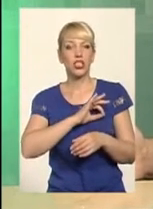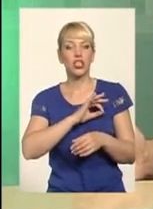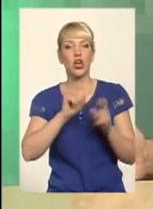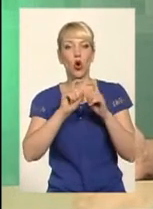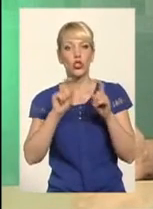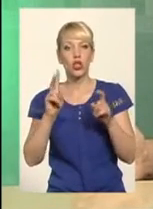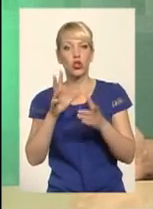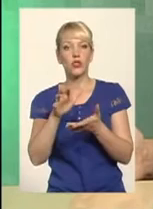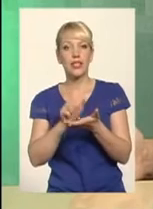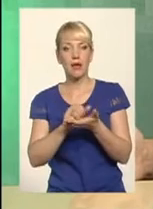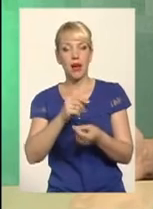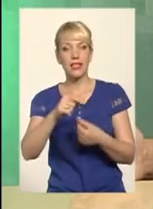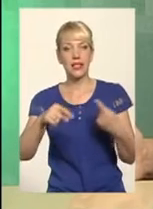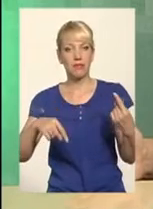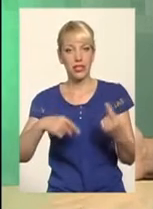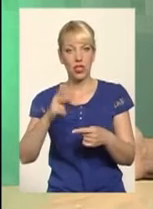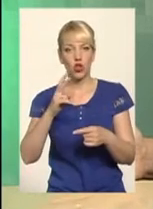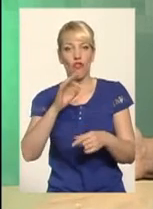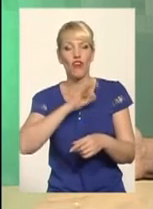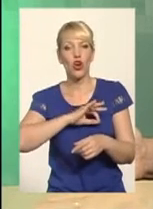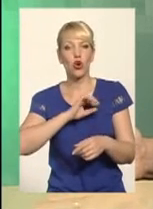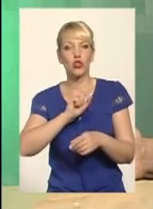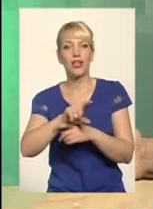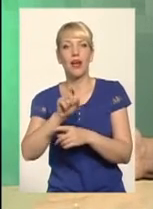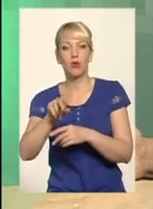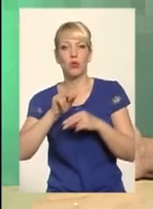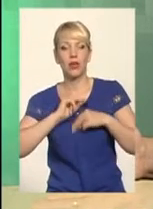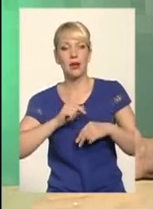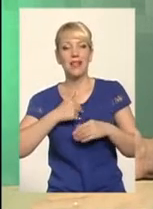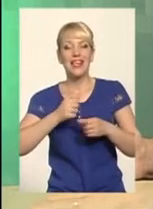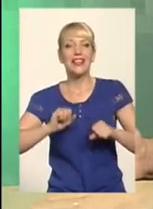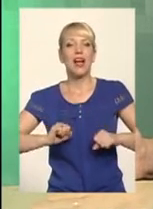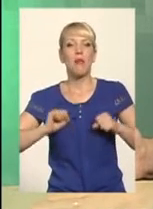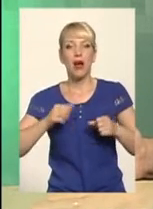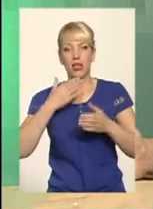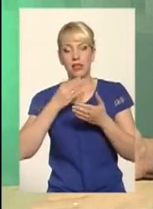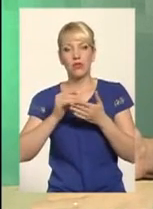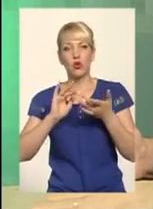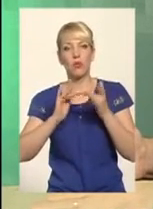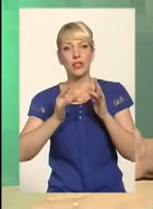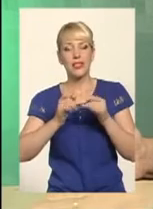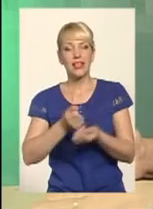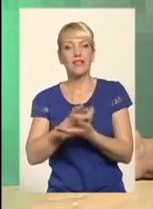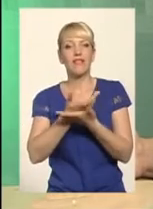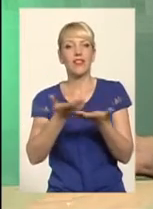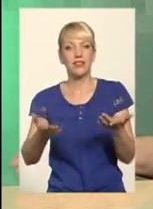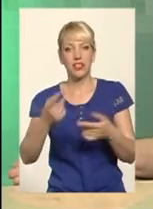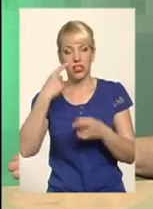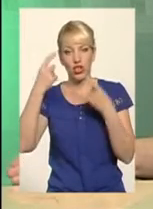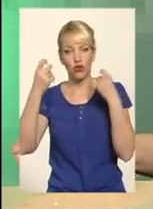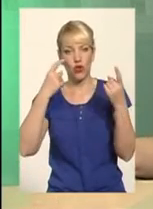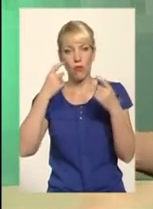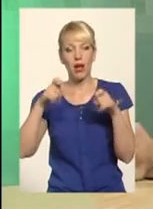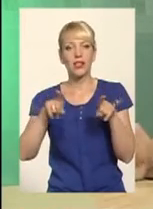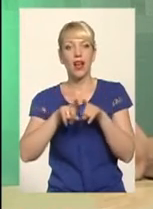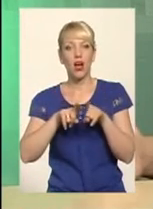і використовують найману працю. Ми намагаємося на сайті своєму максимум висвітити інформації. З цього приводу так